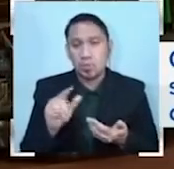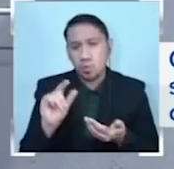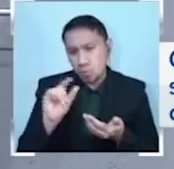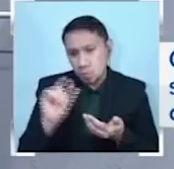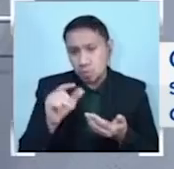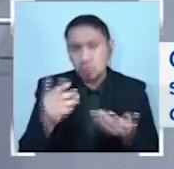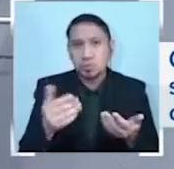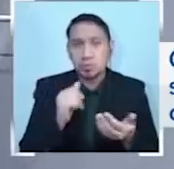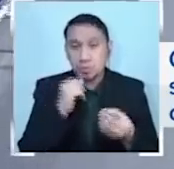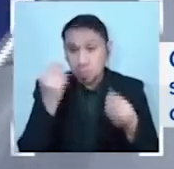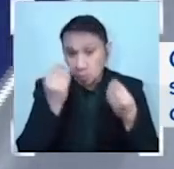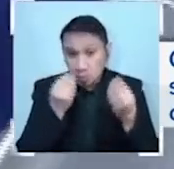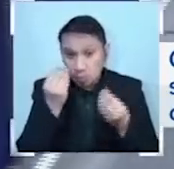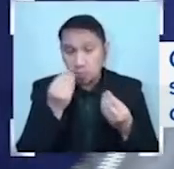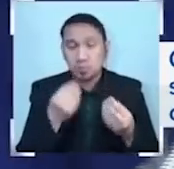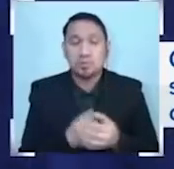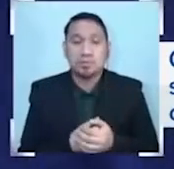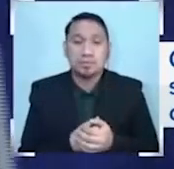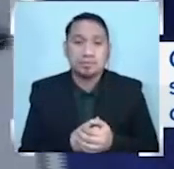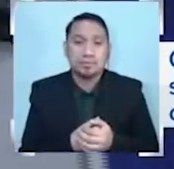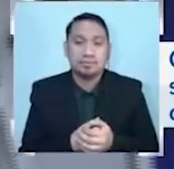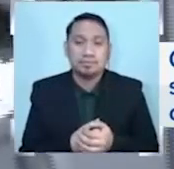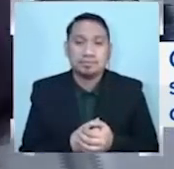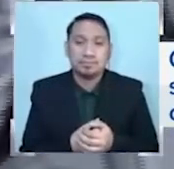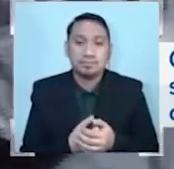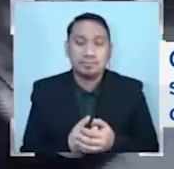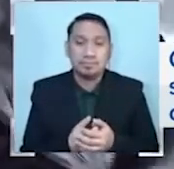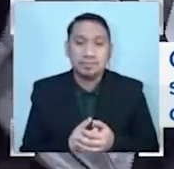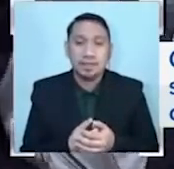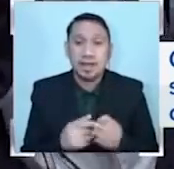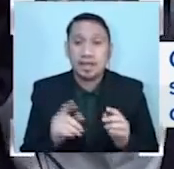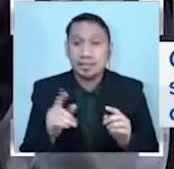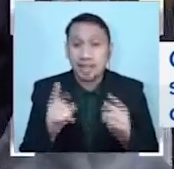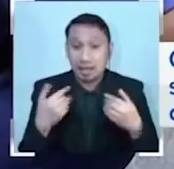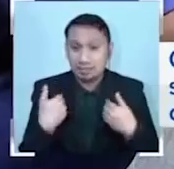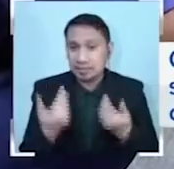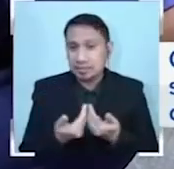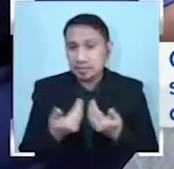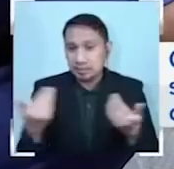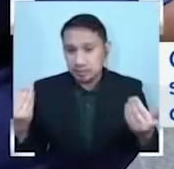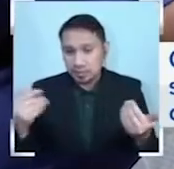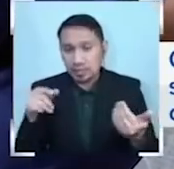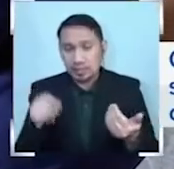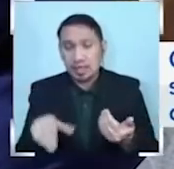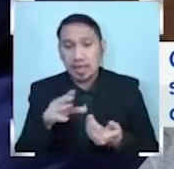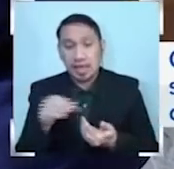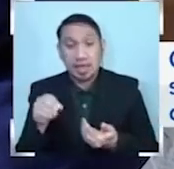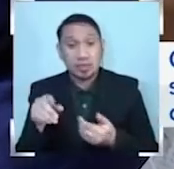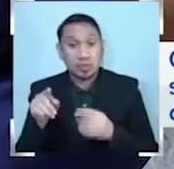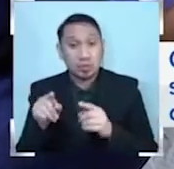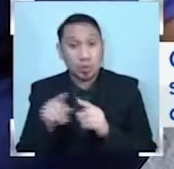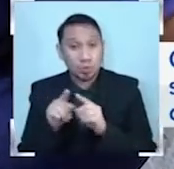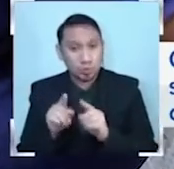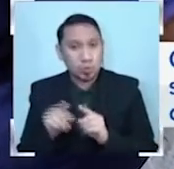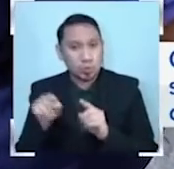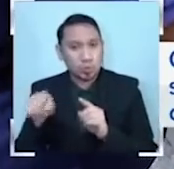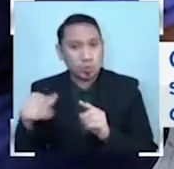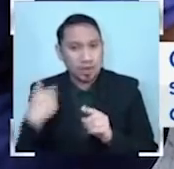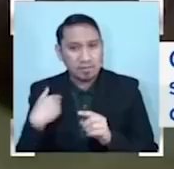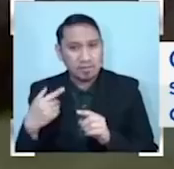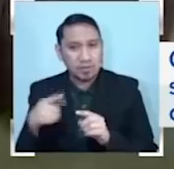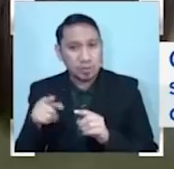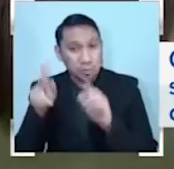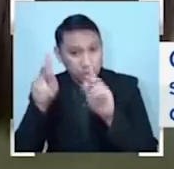ma-confuse. At iba rin dapat ang vaccination site at mga vaccinator ng 5 to 11 years old. Kaya ang